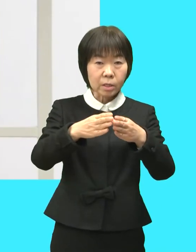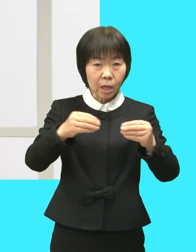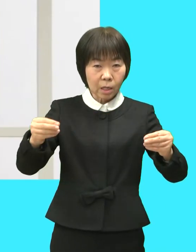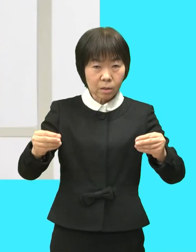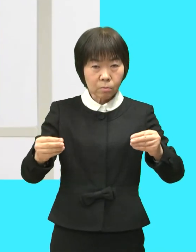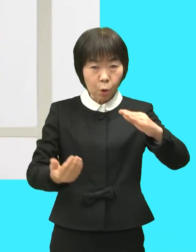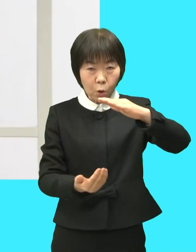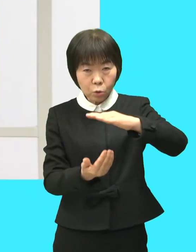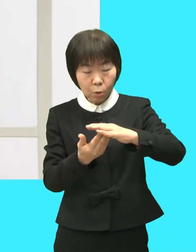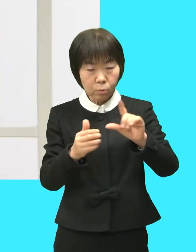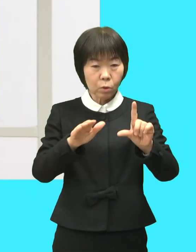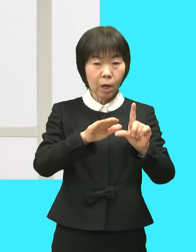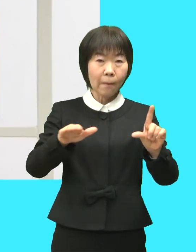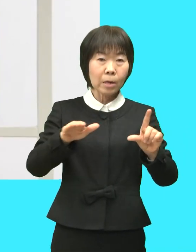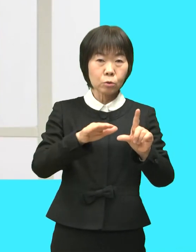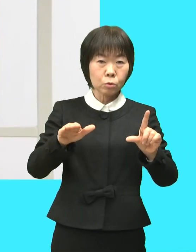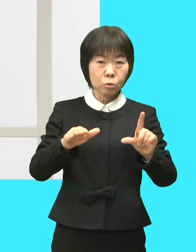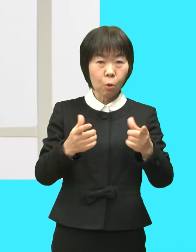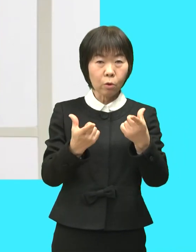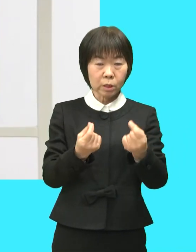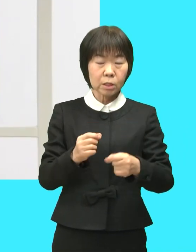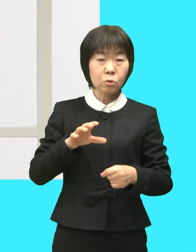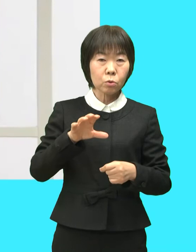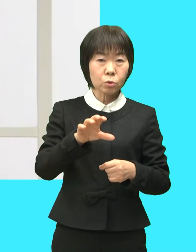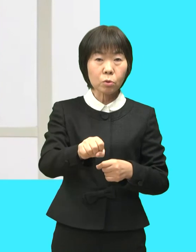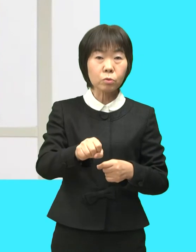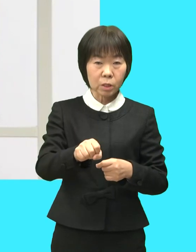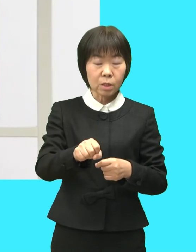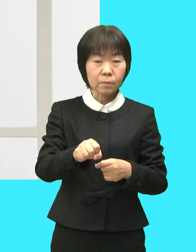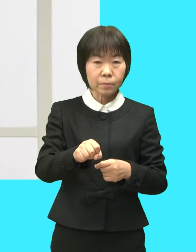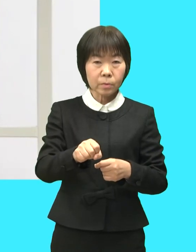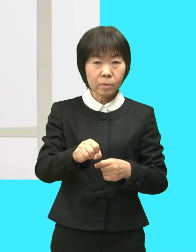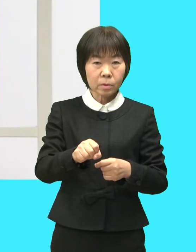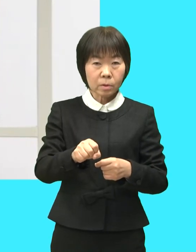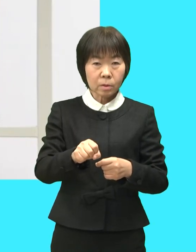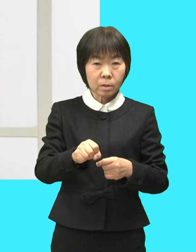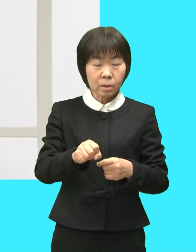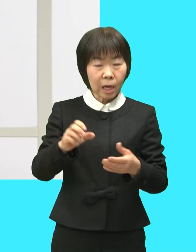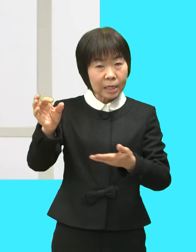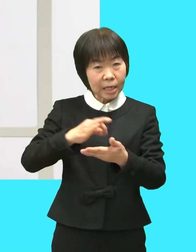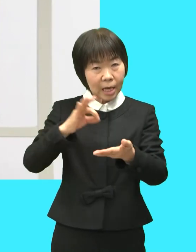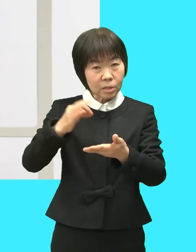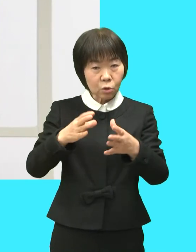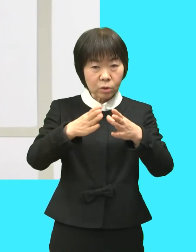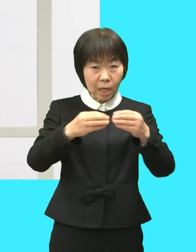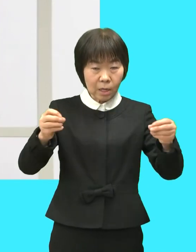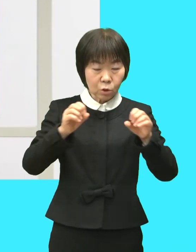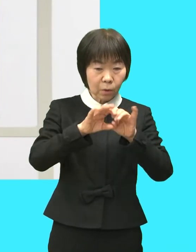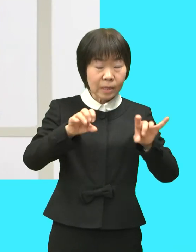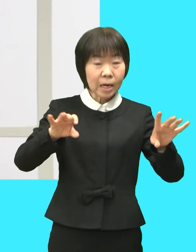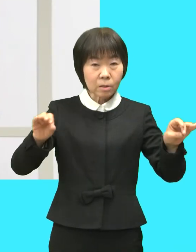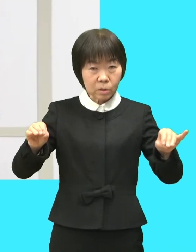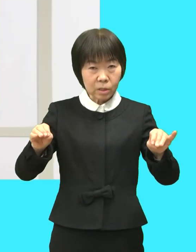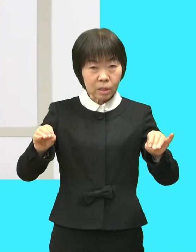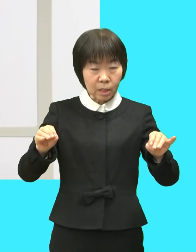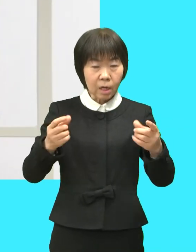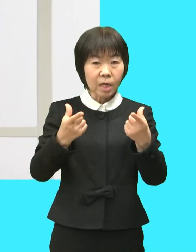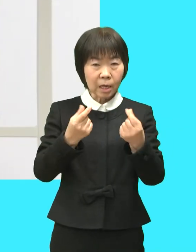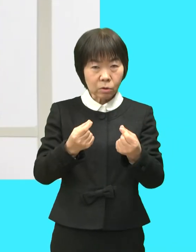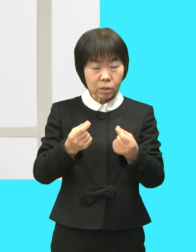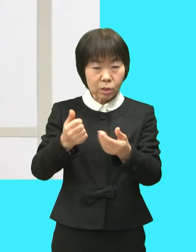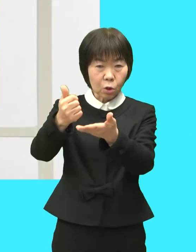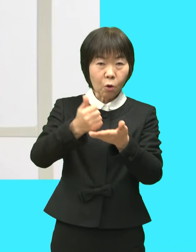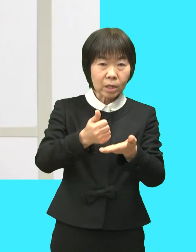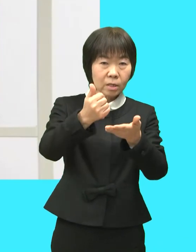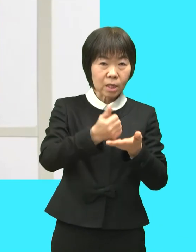ップクラスのものをしっかりと取得をし、またセールスを全国展開しながら着実にお客さんが増え